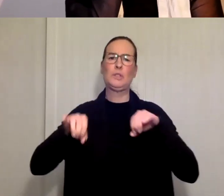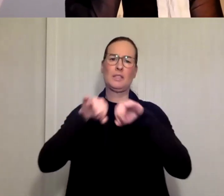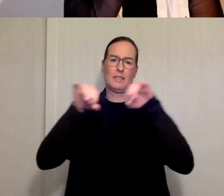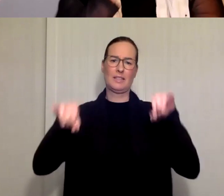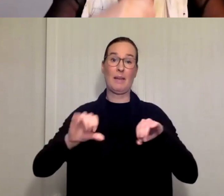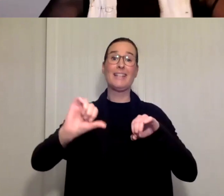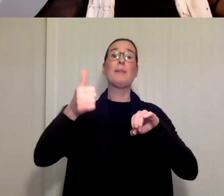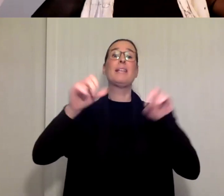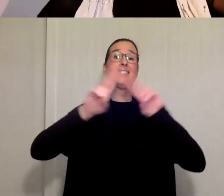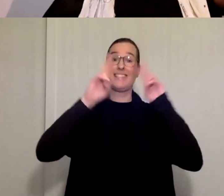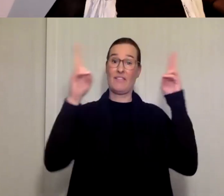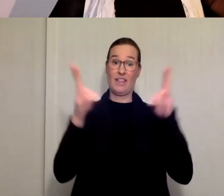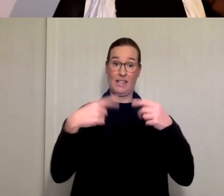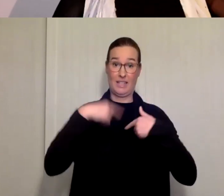Welt,